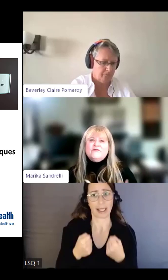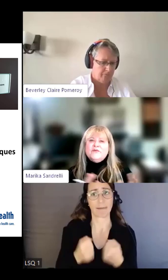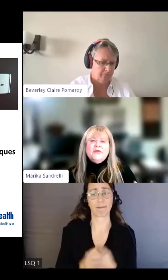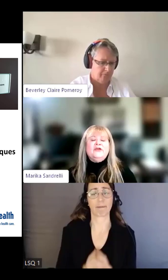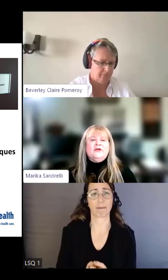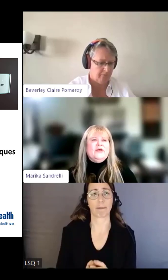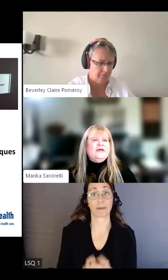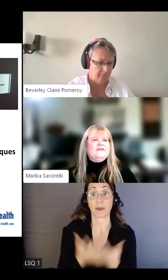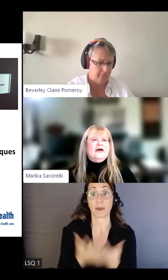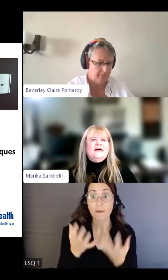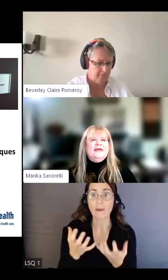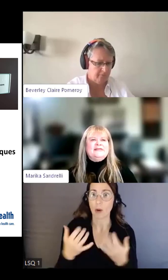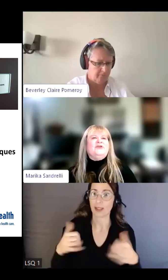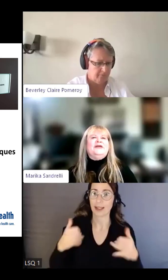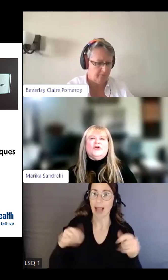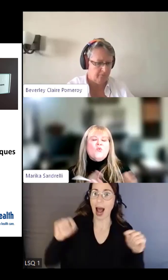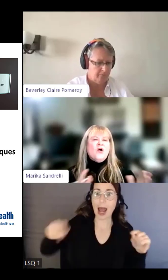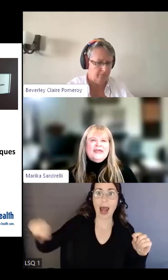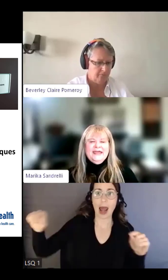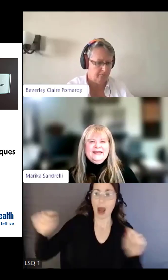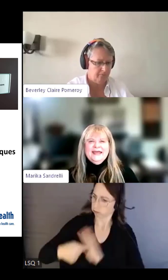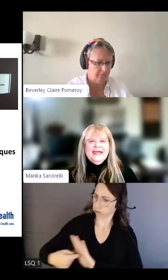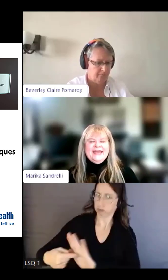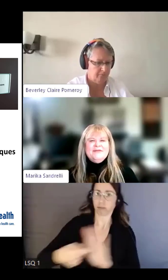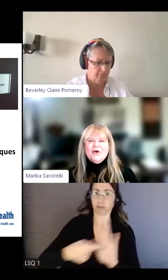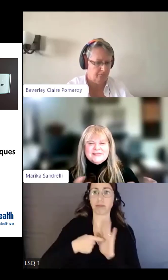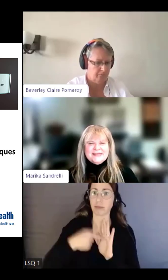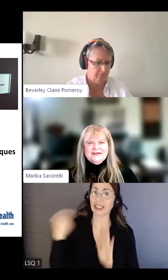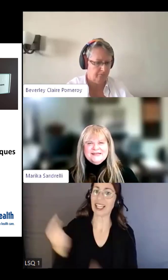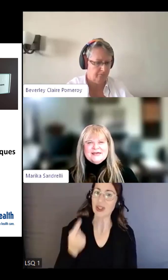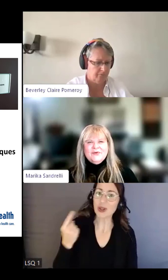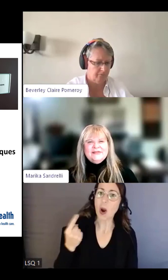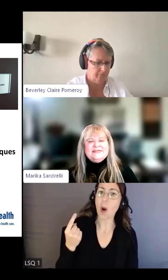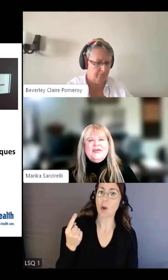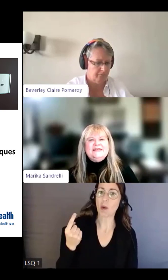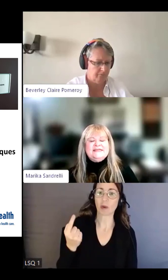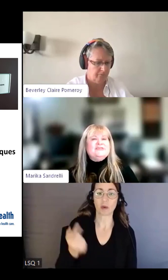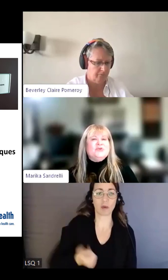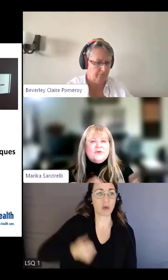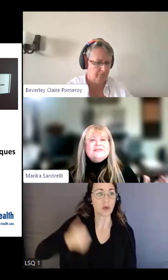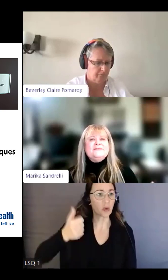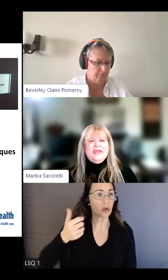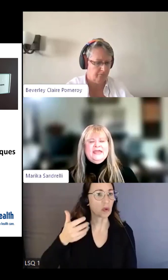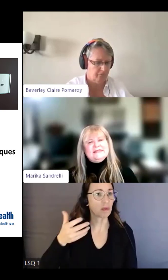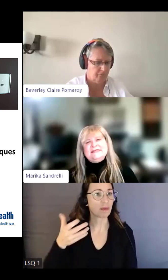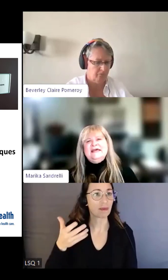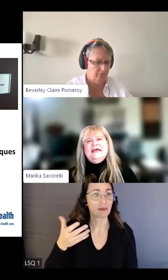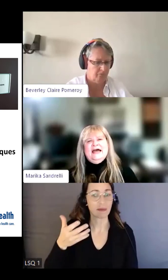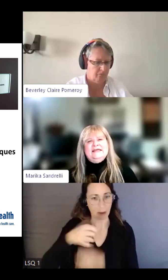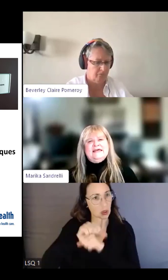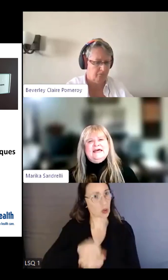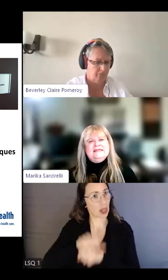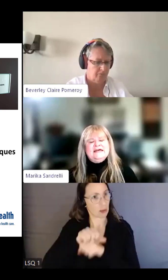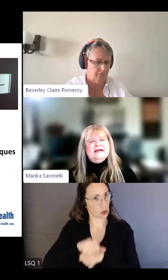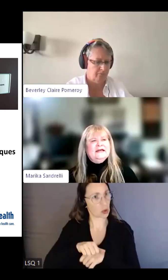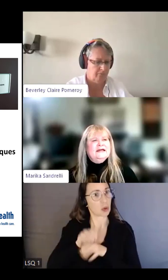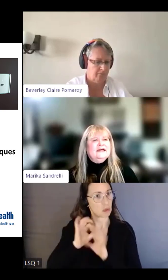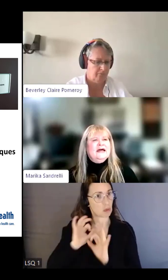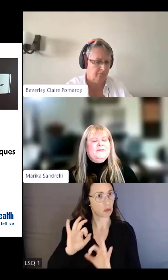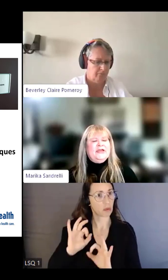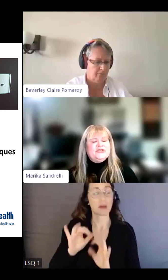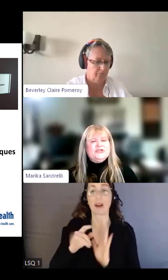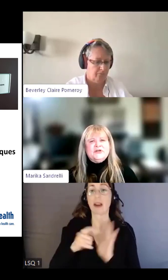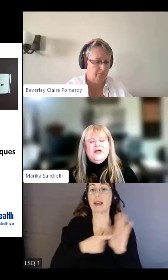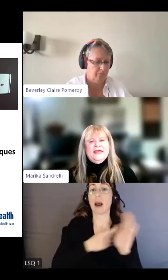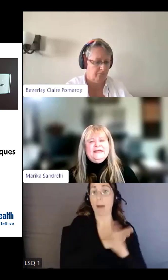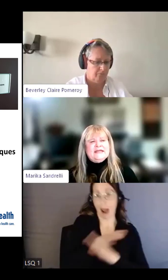avec lesquels sont familiers. C'est pas comme si eux, ils rentraient et dans l'espace de quelqu'un d'autre. C'est votre espace en tant que